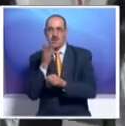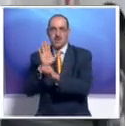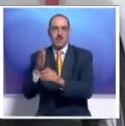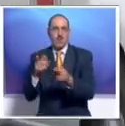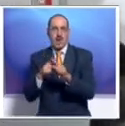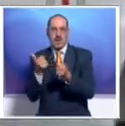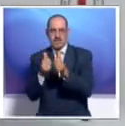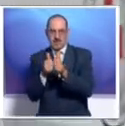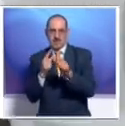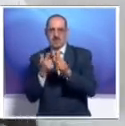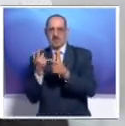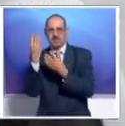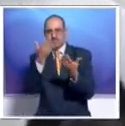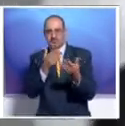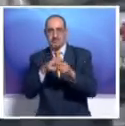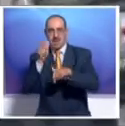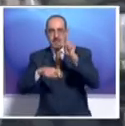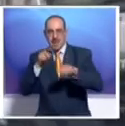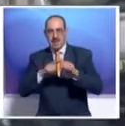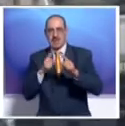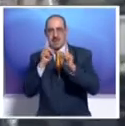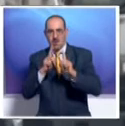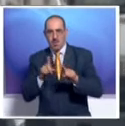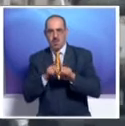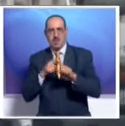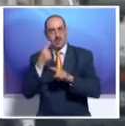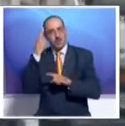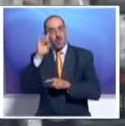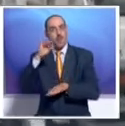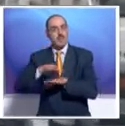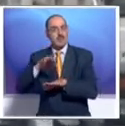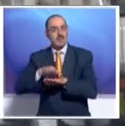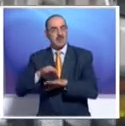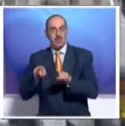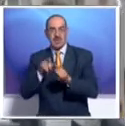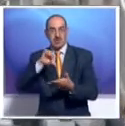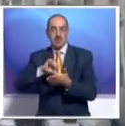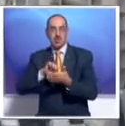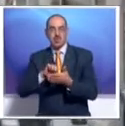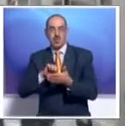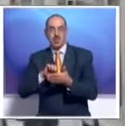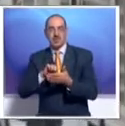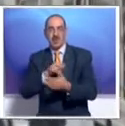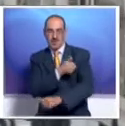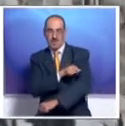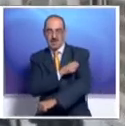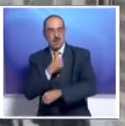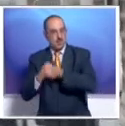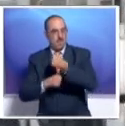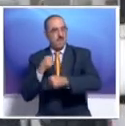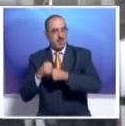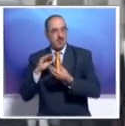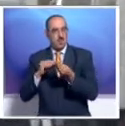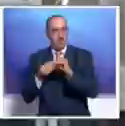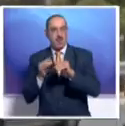في أدوية وتجهيزات طبية وكهربائية موجهة للمستشفيات والمراكز الطبية التي تعاني أزمة حادة